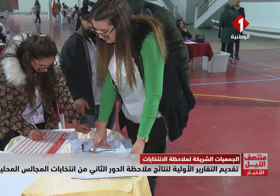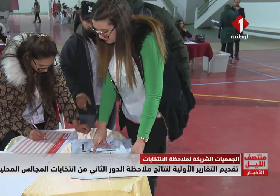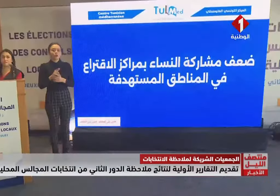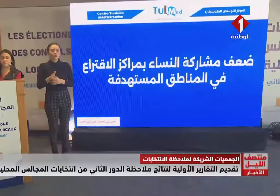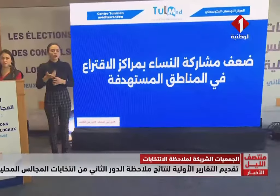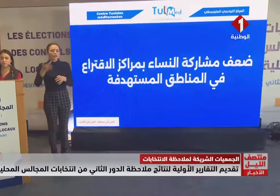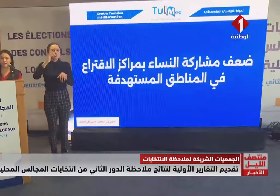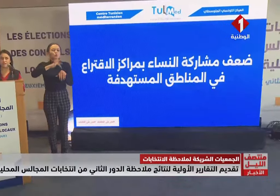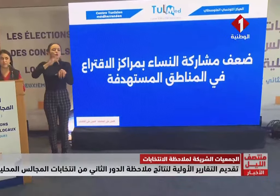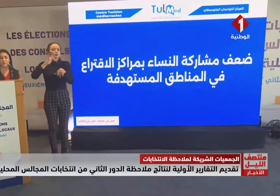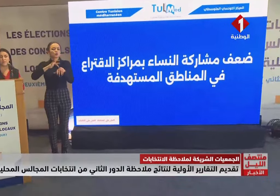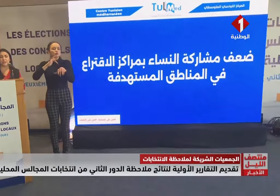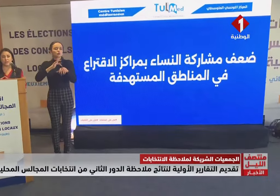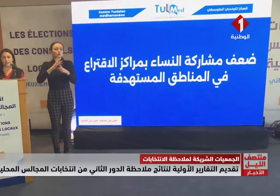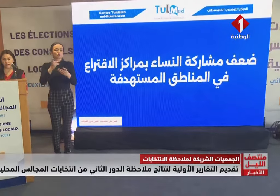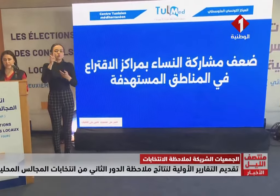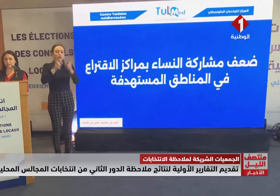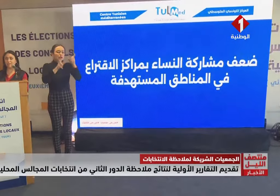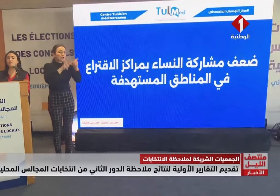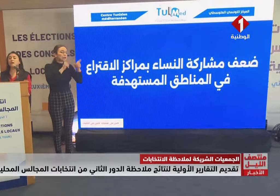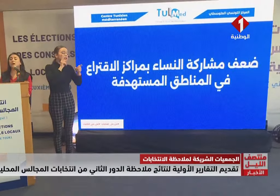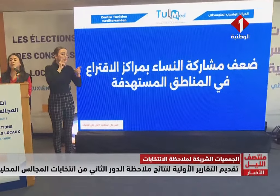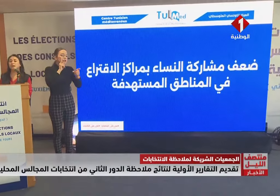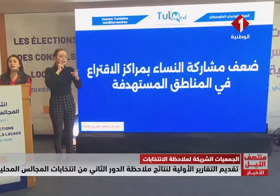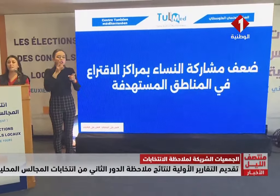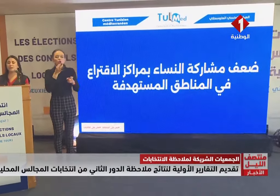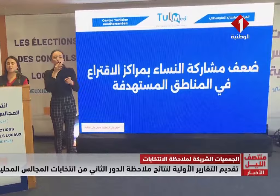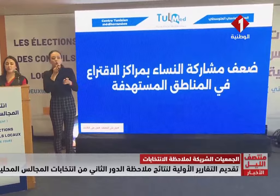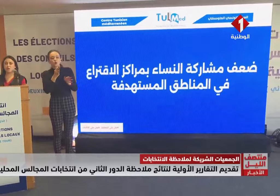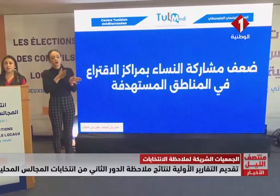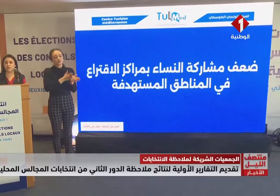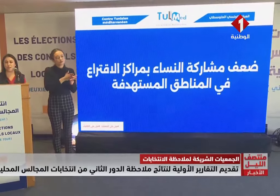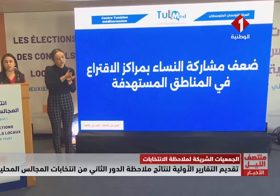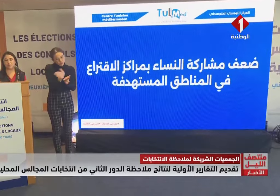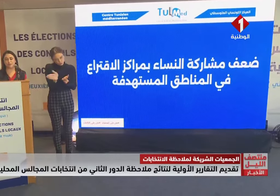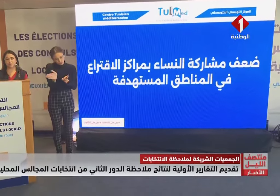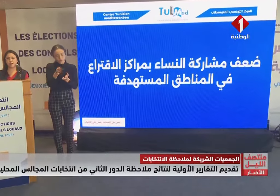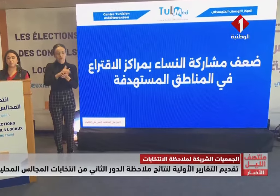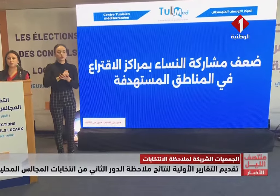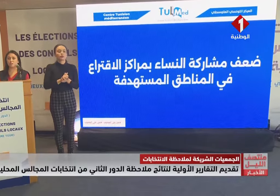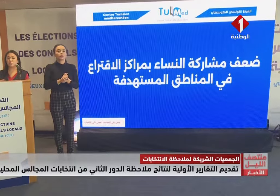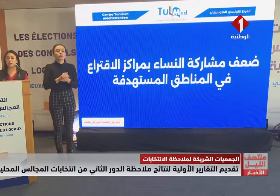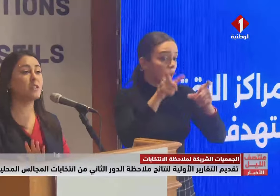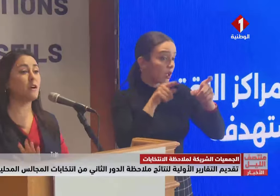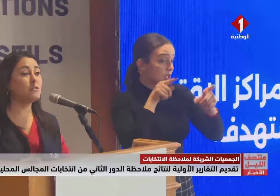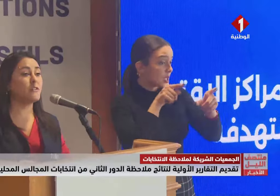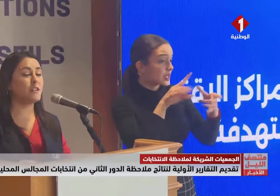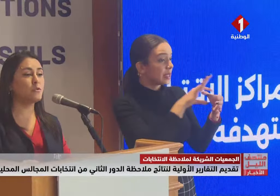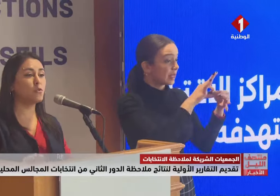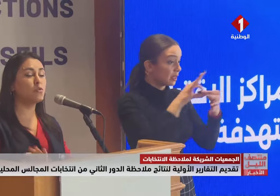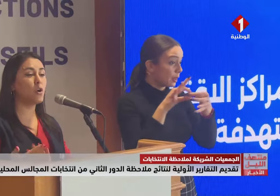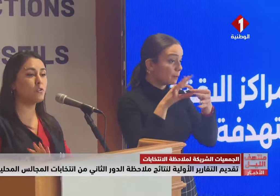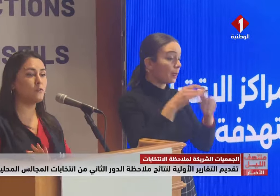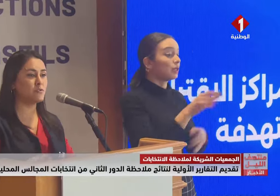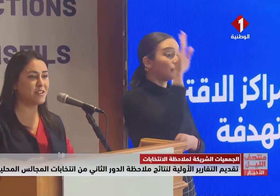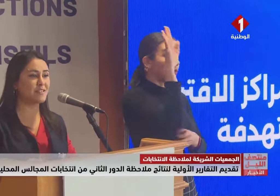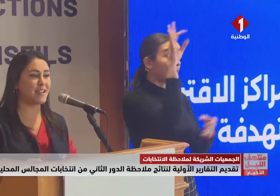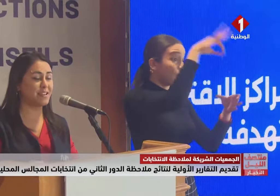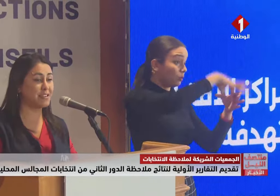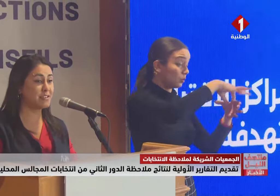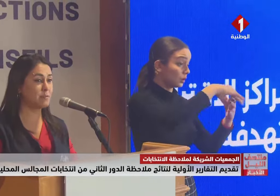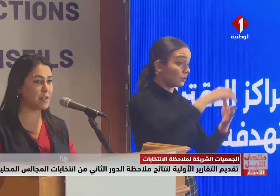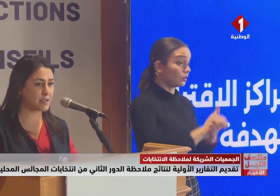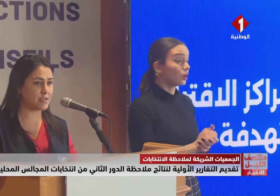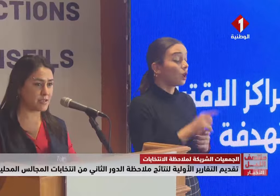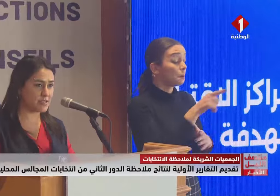النساء مقارنه بالدور الاول وافادت مديره المشاريع في المركز المتوسطي في ندوه صحفيه نظمتها